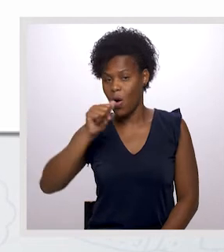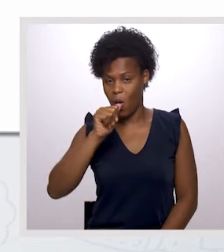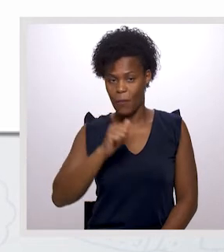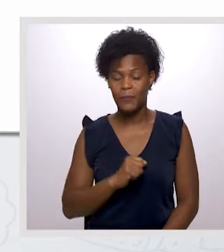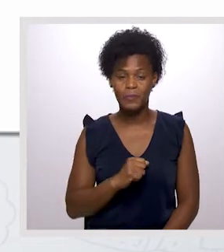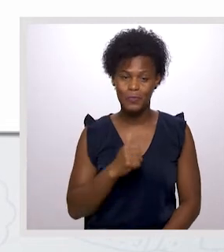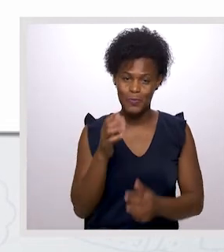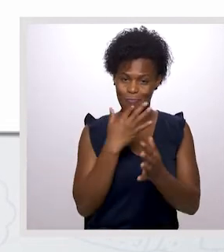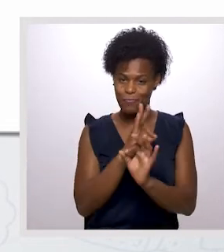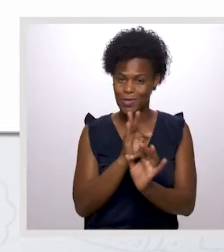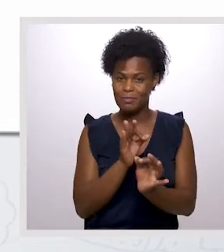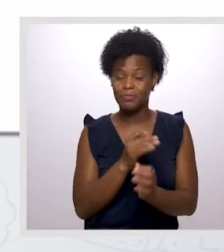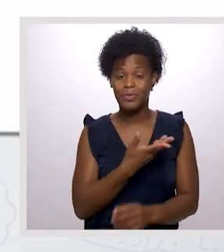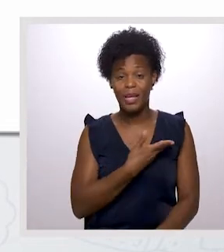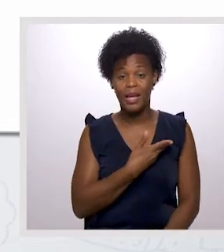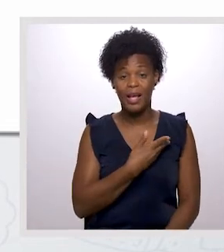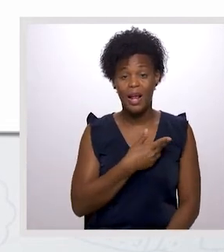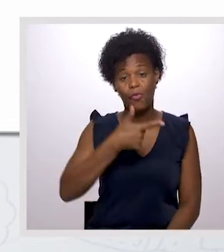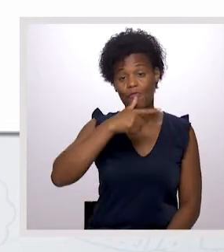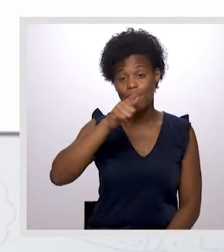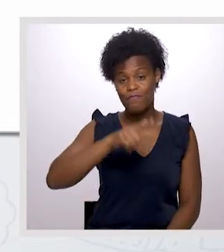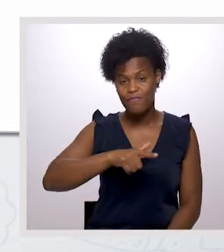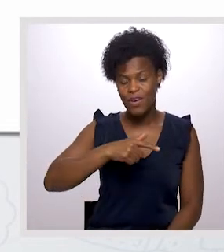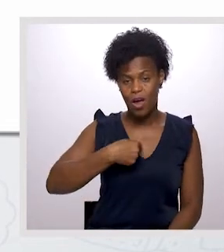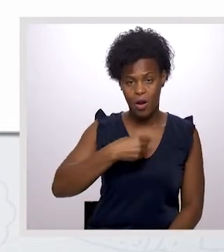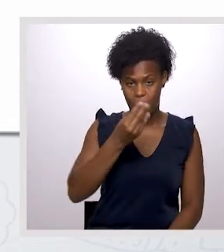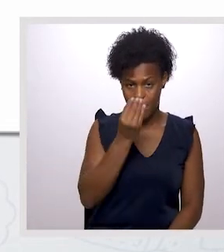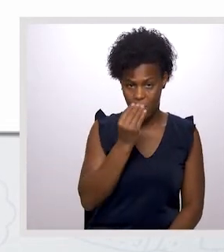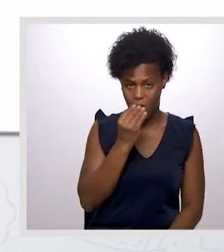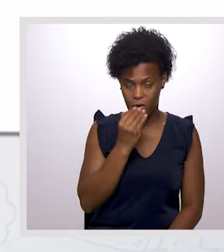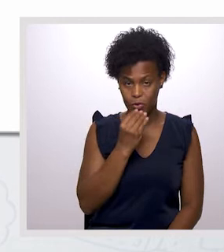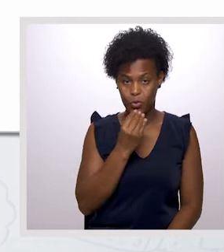D. Au petit déjeuner, je mange